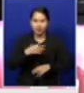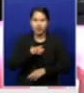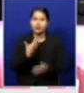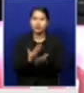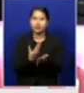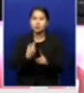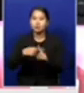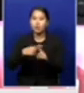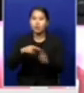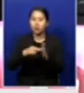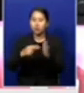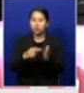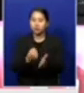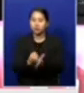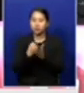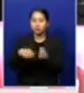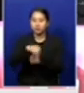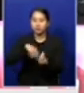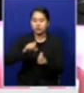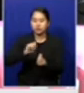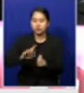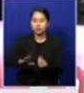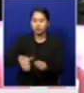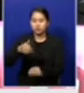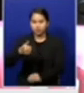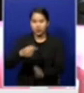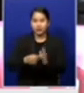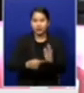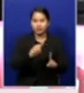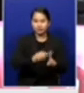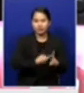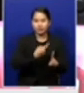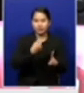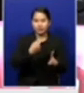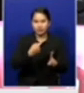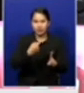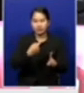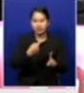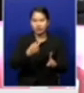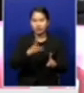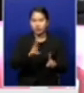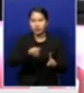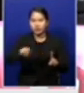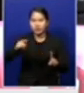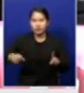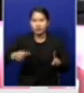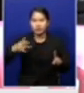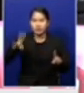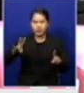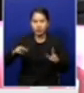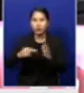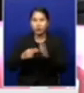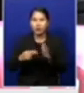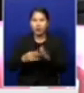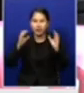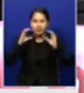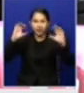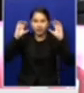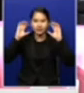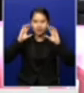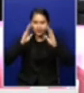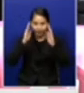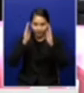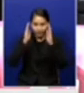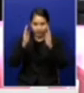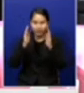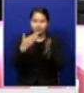นฟูเศรษฐกิจจะทำให้3เดือนแรกตั้งแต่เดือนกรกฎาคมถึงเดือนกันยายนที่จะถึงนี้มีเงินไหลเข้าระบบตามที่รัฐบาลตั้งใจและเห็นได้จริงและช่วยให้